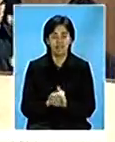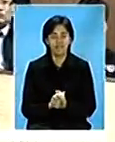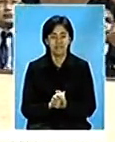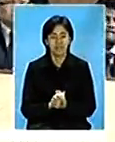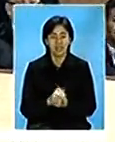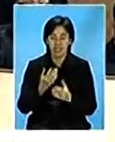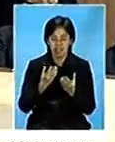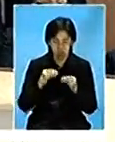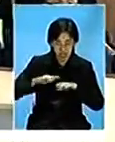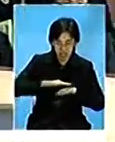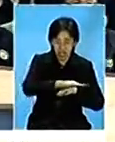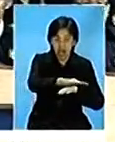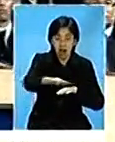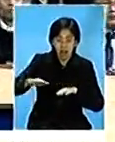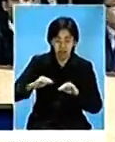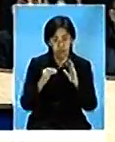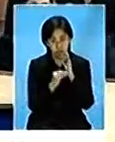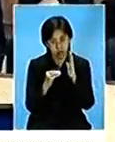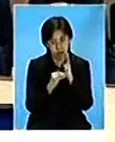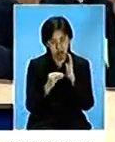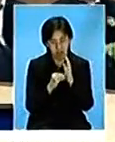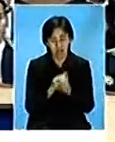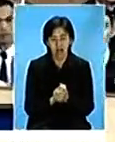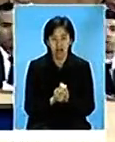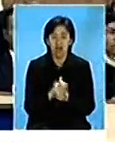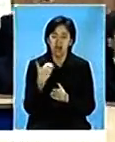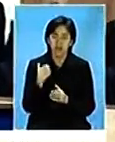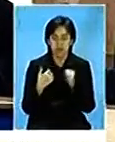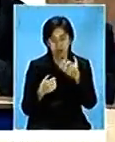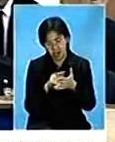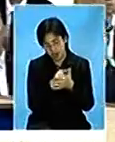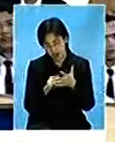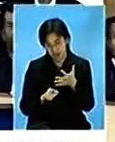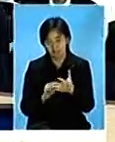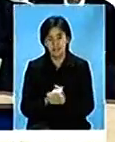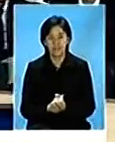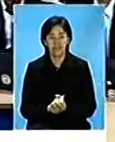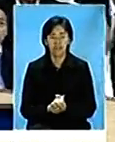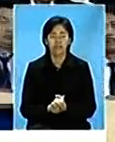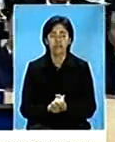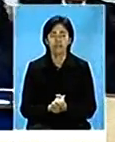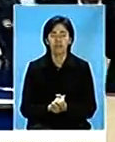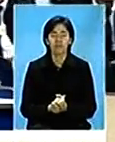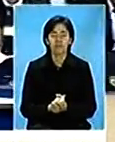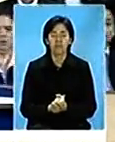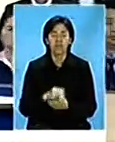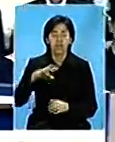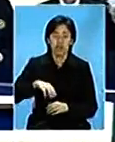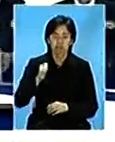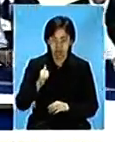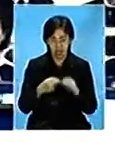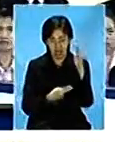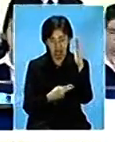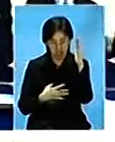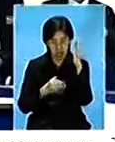ๆนะฮะในพื้นที่กทมเนี่ยหลักๆเนี่ยมันจะมีสัก5ข้อนะครับคือเมืองใหญ่ๆนะฮะทั้งนี้รวมทั้งหาดใหญ่ด้วยร